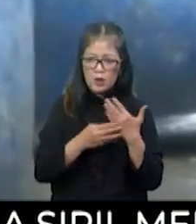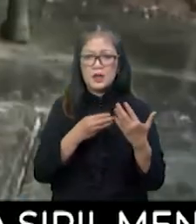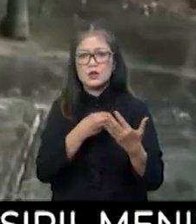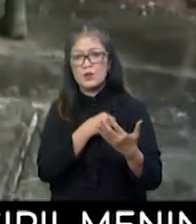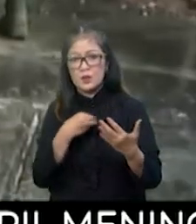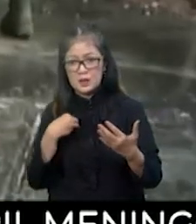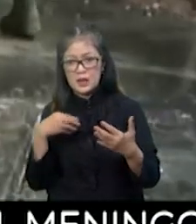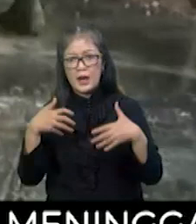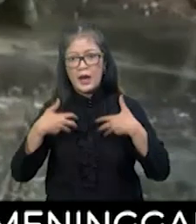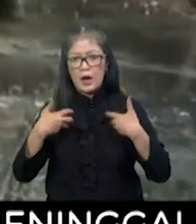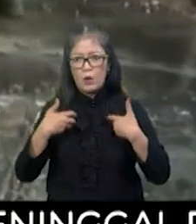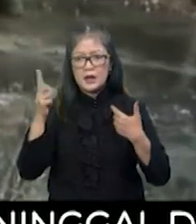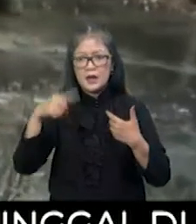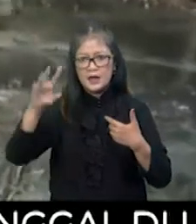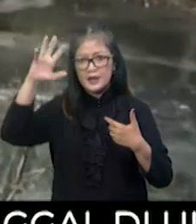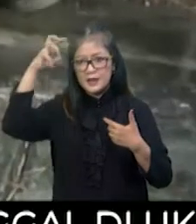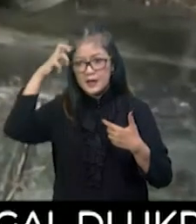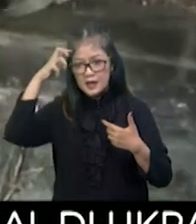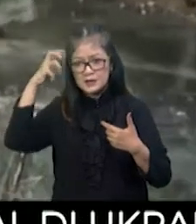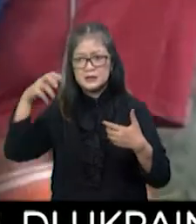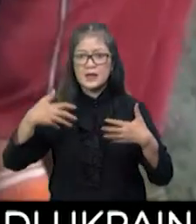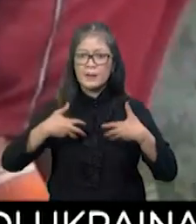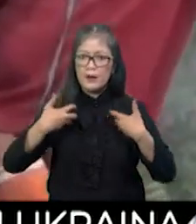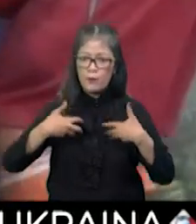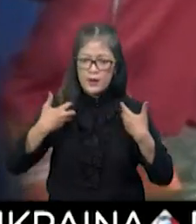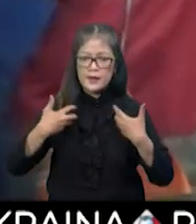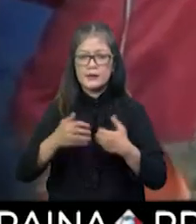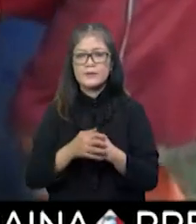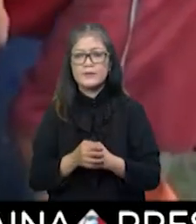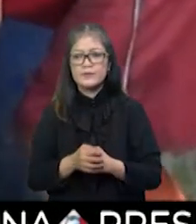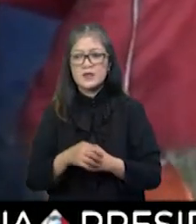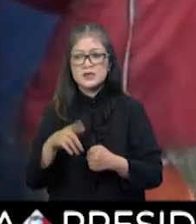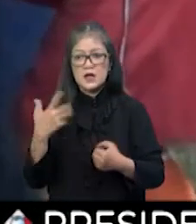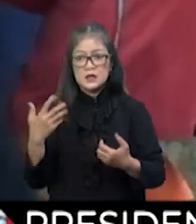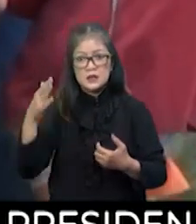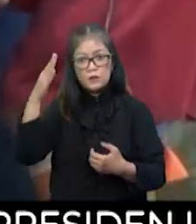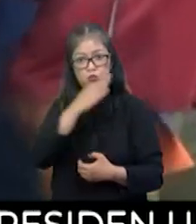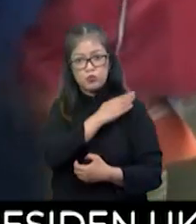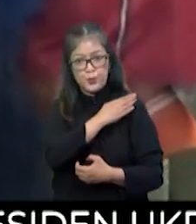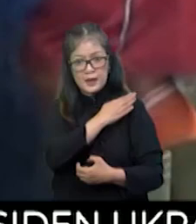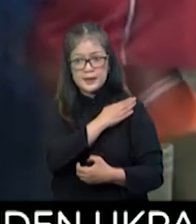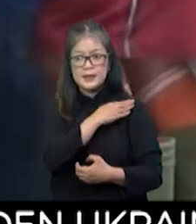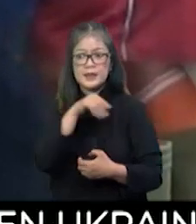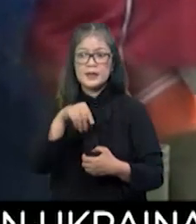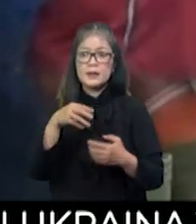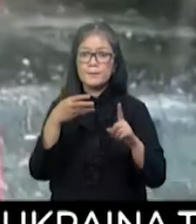Peternakan. Penularan PMK yang tergolong cepat membuat PLH Bupati Banjarnegara membentuk gugus tugas penanganan